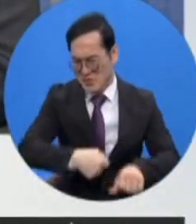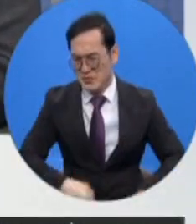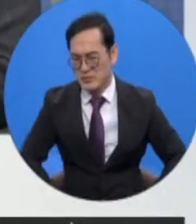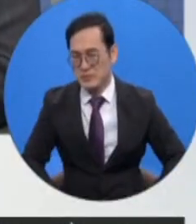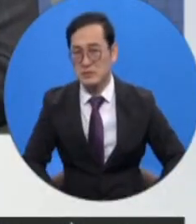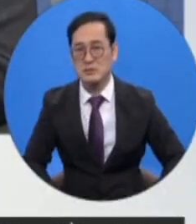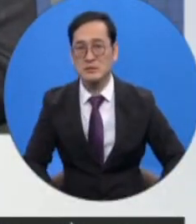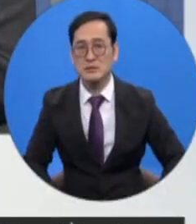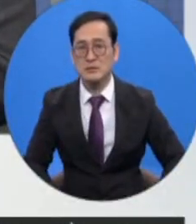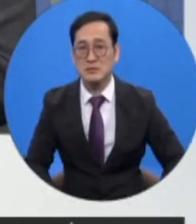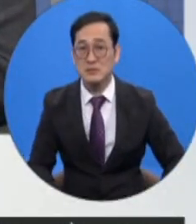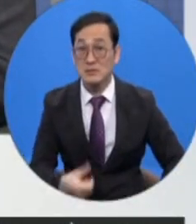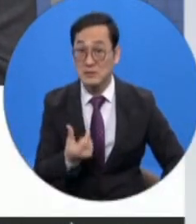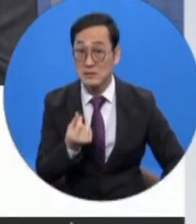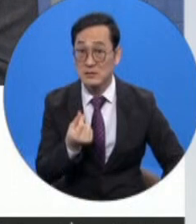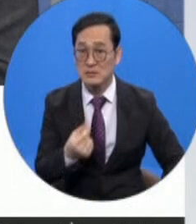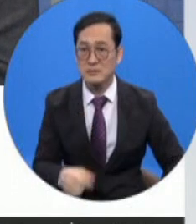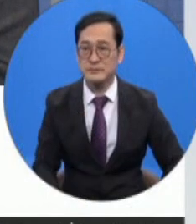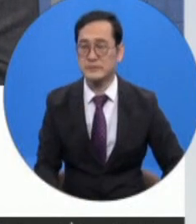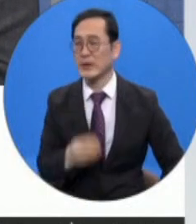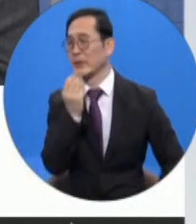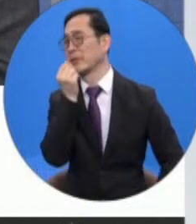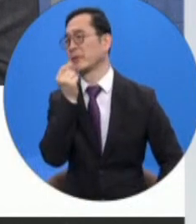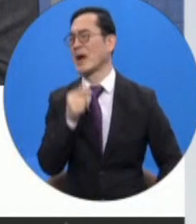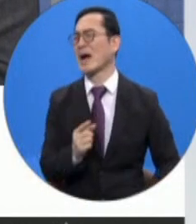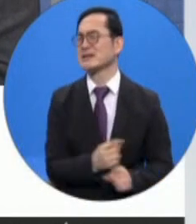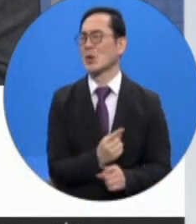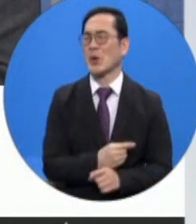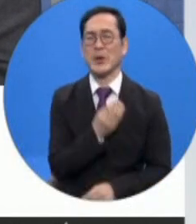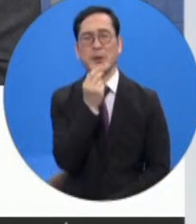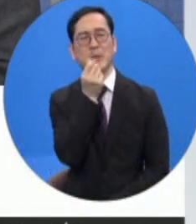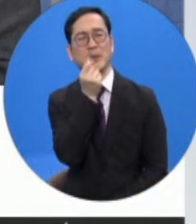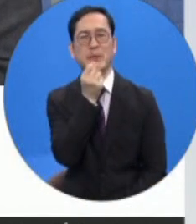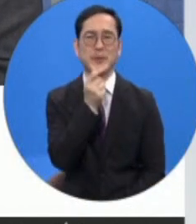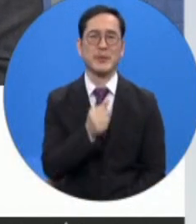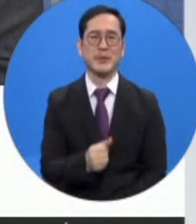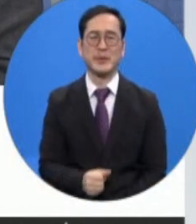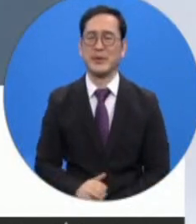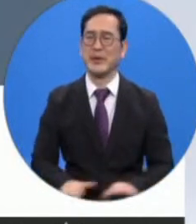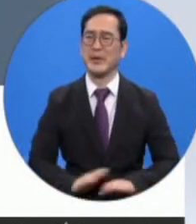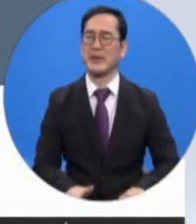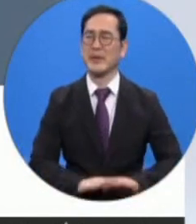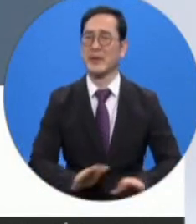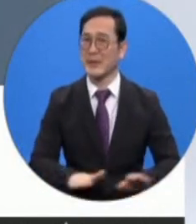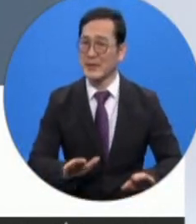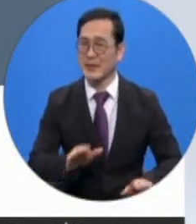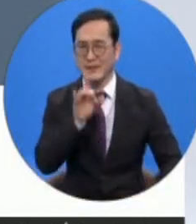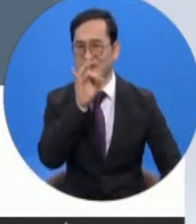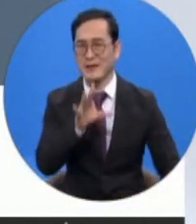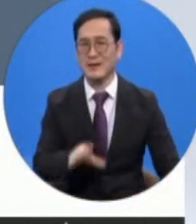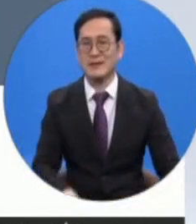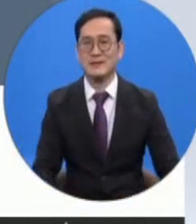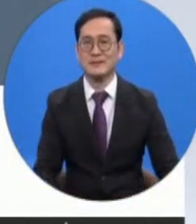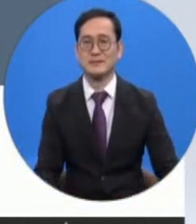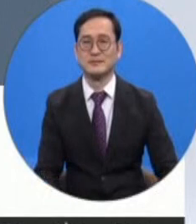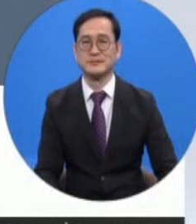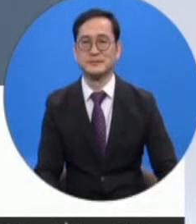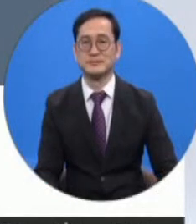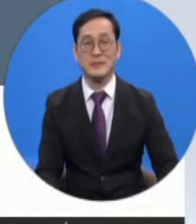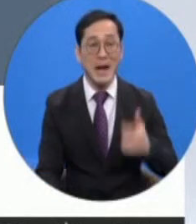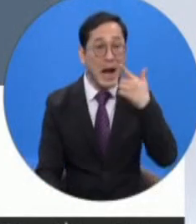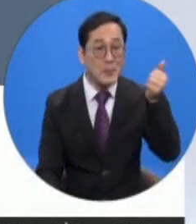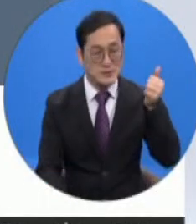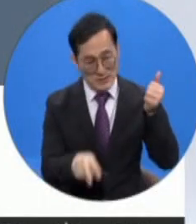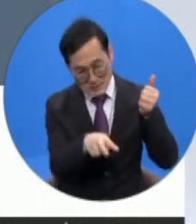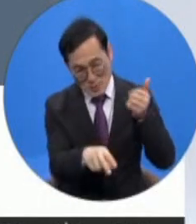어떤 뜻이죠? 그러니까 어물쩍 넘어가려고 해서는 안 된다. 분명하게 이 가족에 대한 문제지만 이재명 후보가 어디까지 알고 있었는지